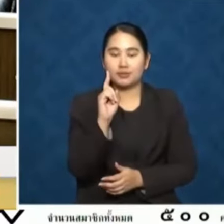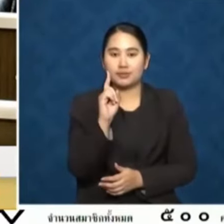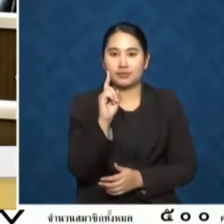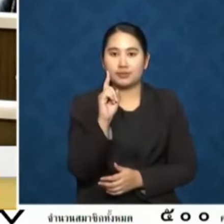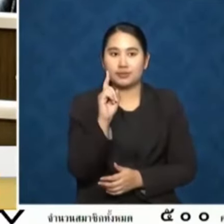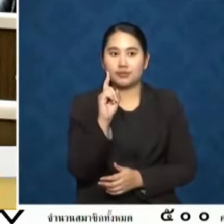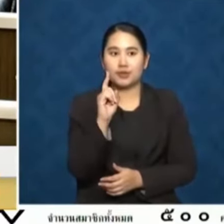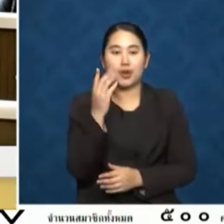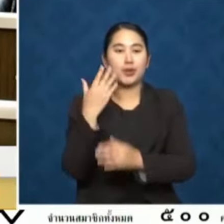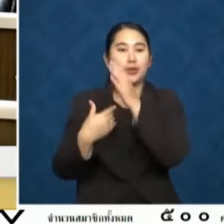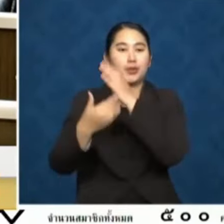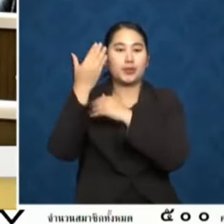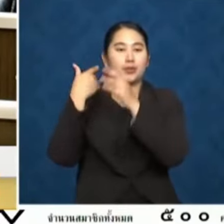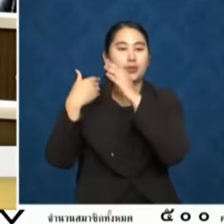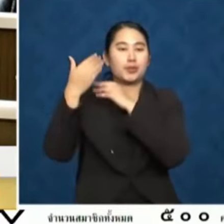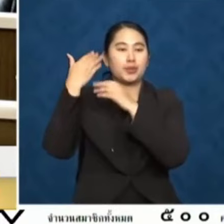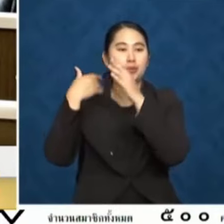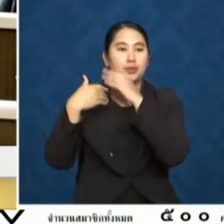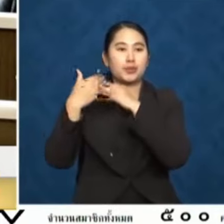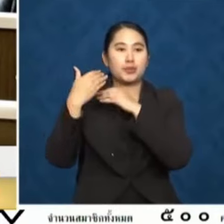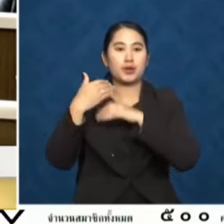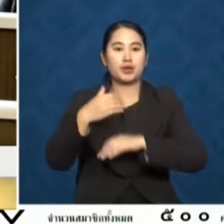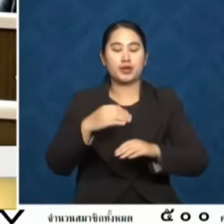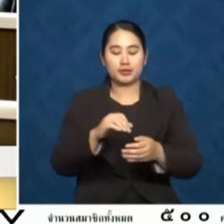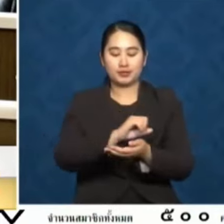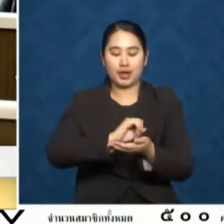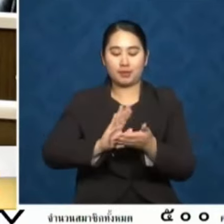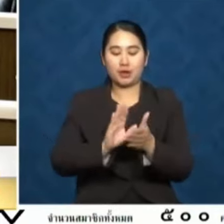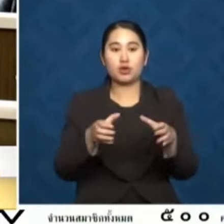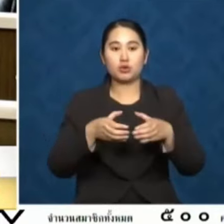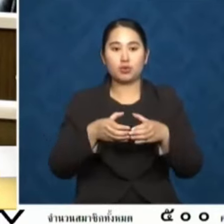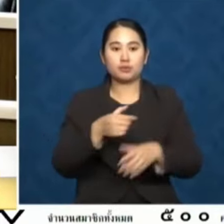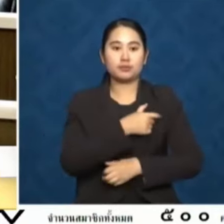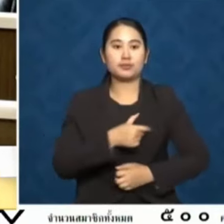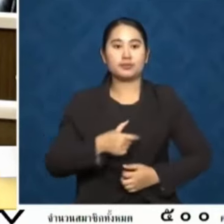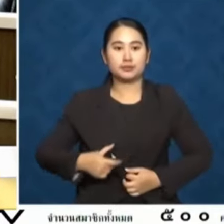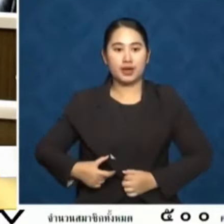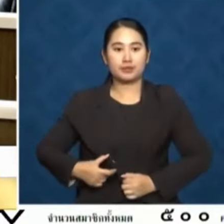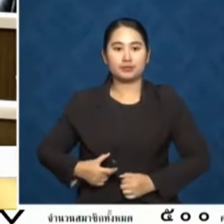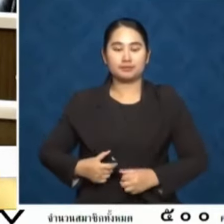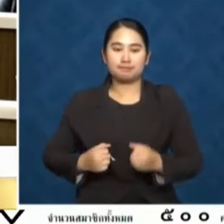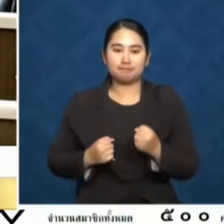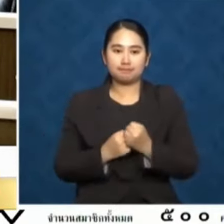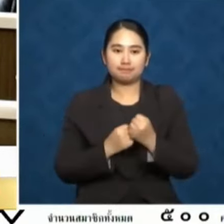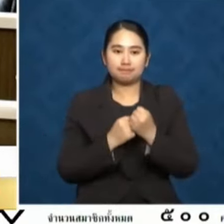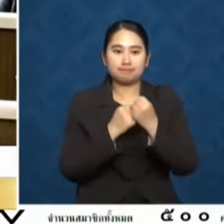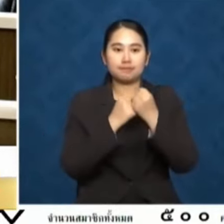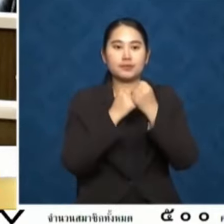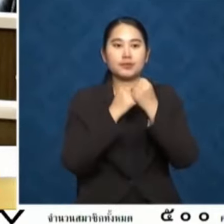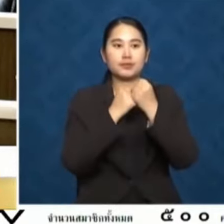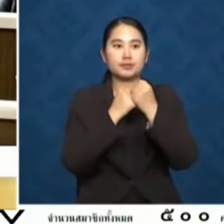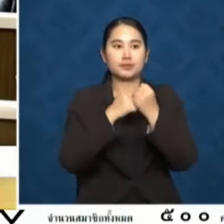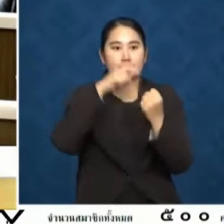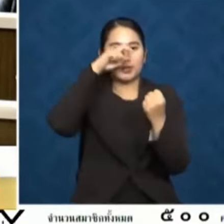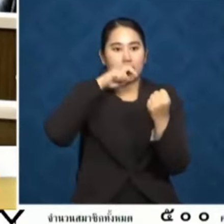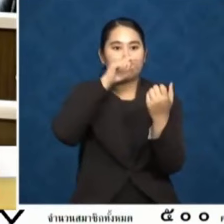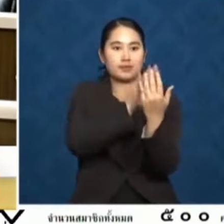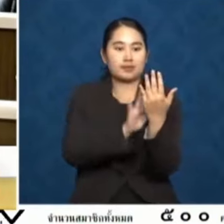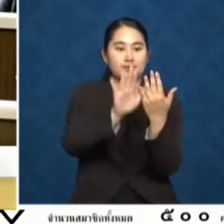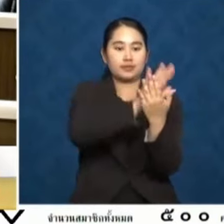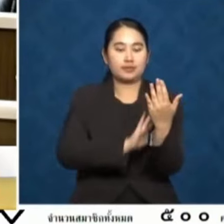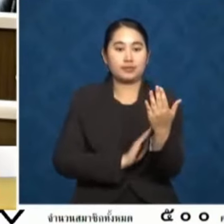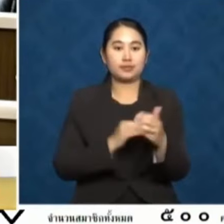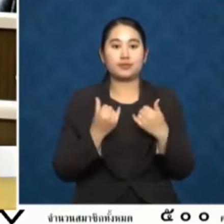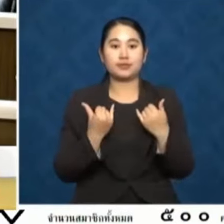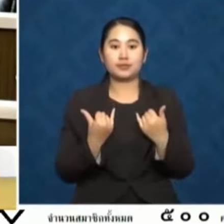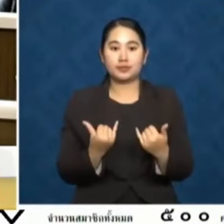พบุรุษของกษัตริย์ของเราต่อสู้ขึ้นมาจนมีประเทศไทยในทุกวัน